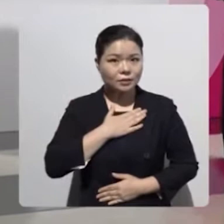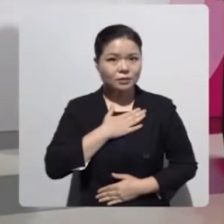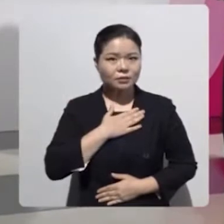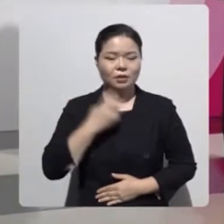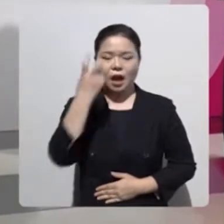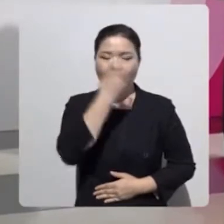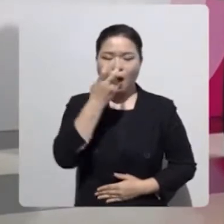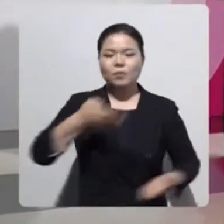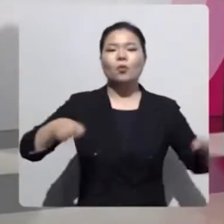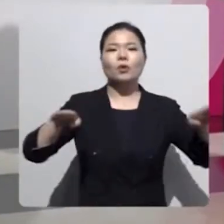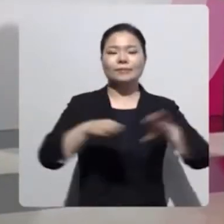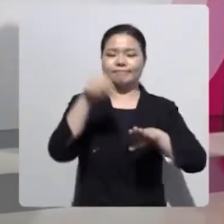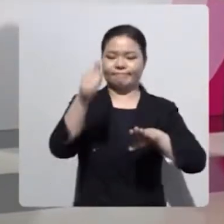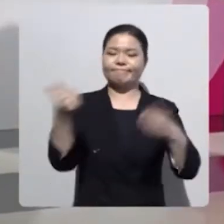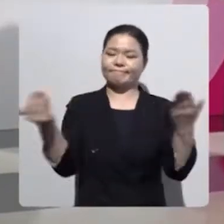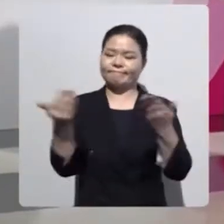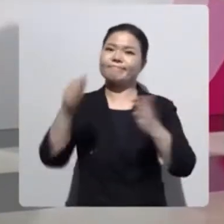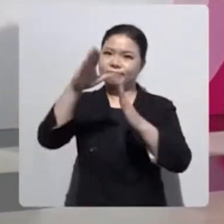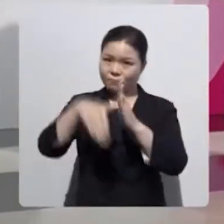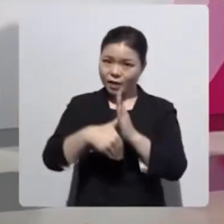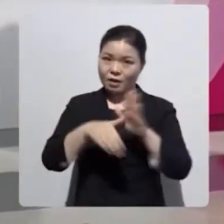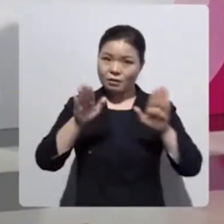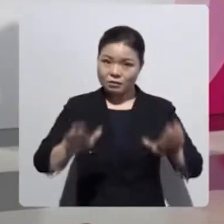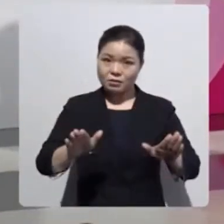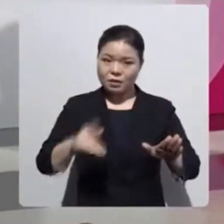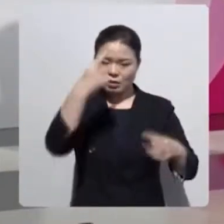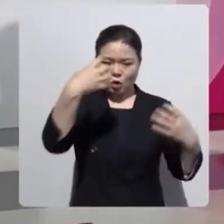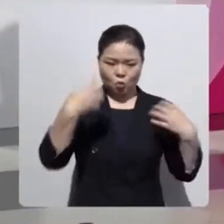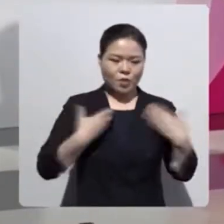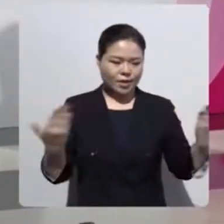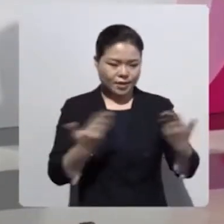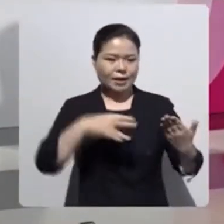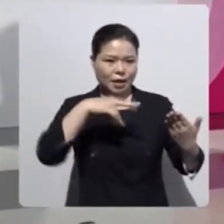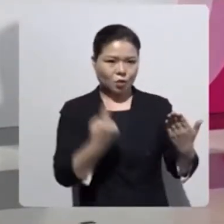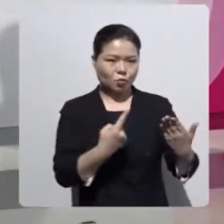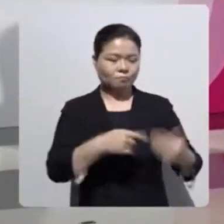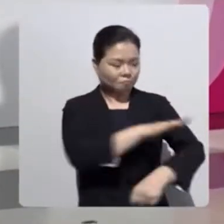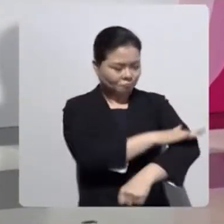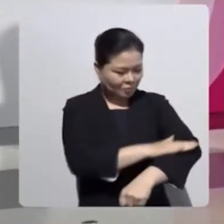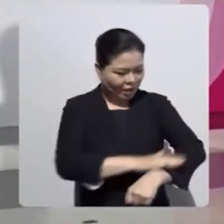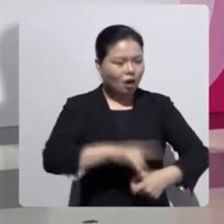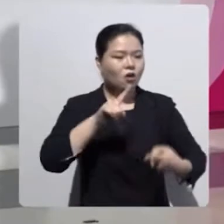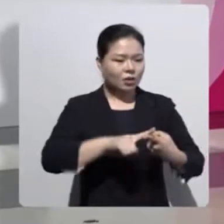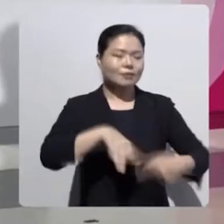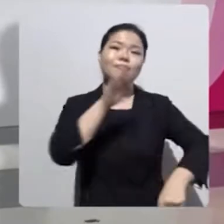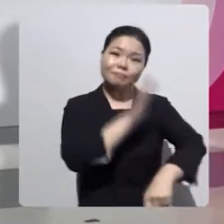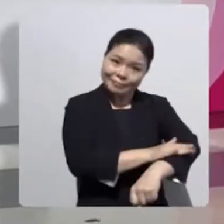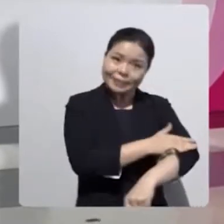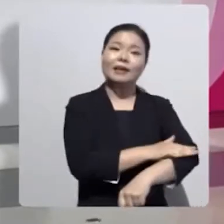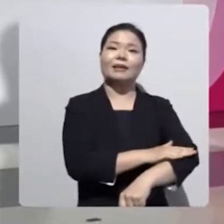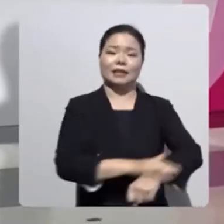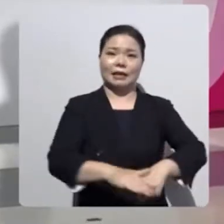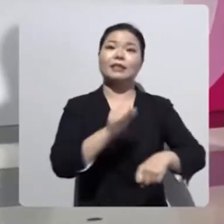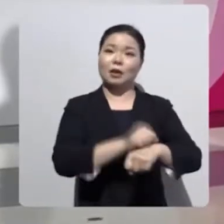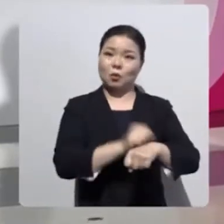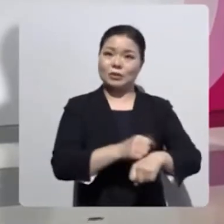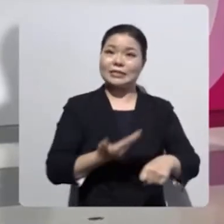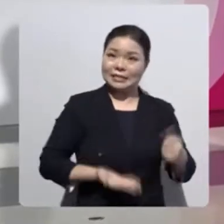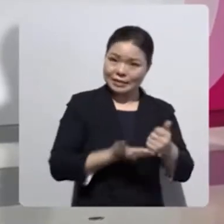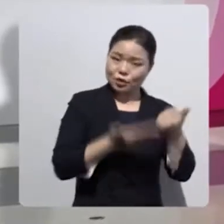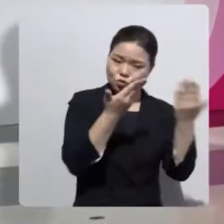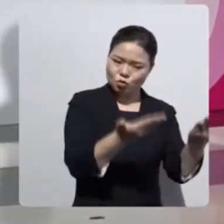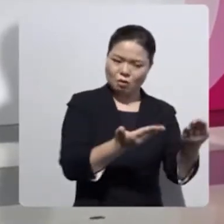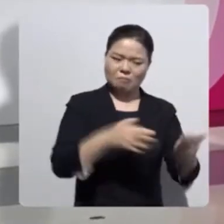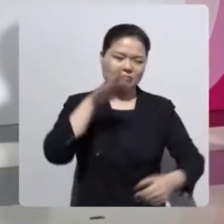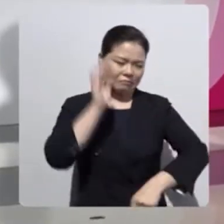감사원장으로 있으면서 현 정권의 일이라도 검은 것은 검다 하고 흰 것은 희다